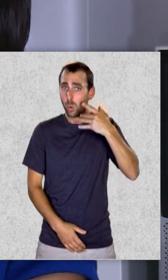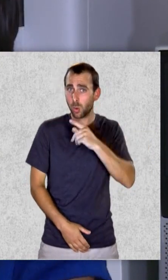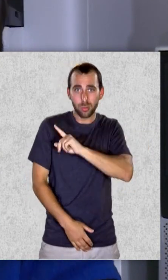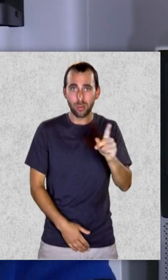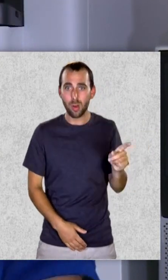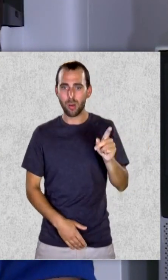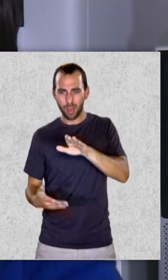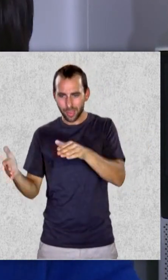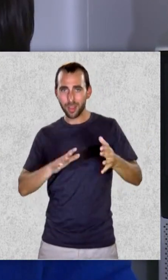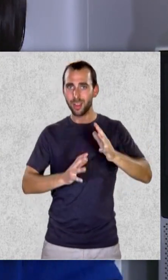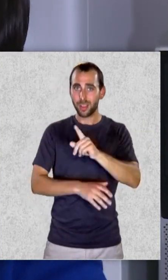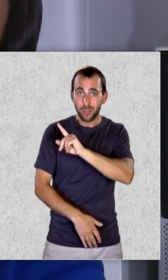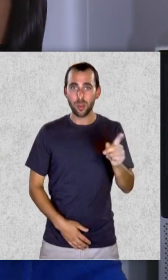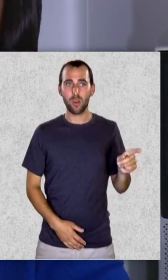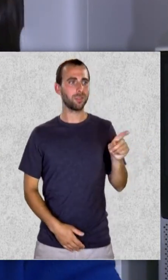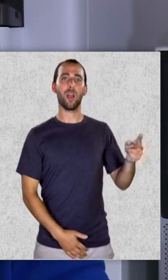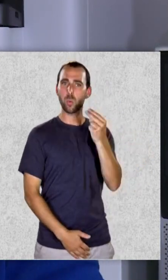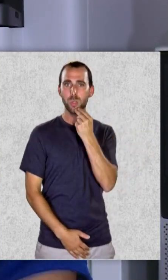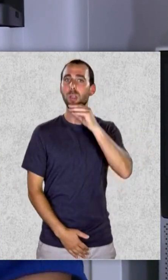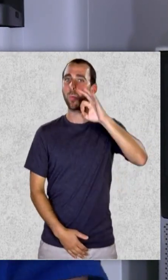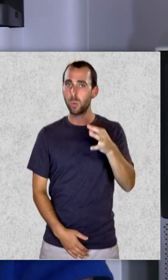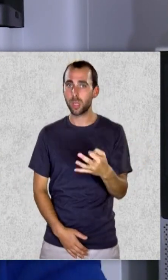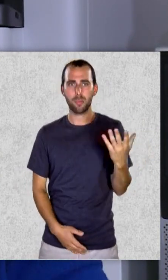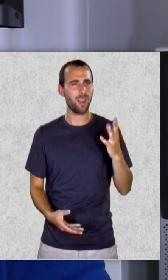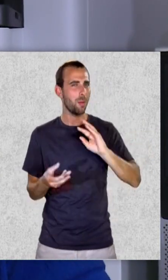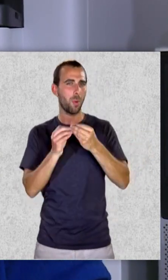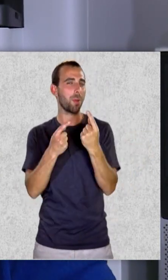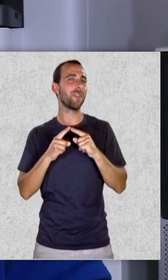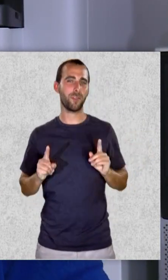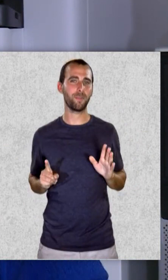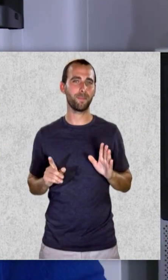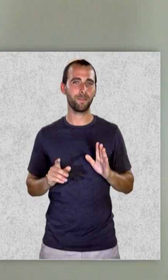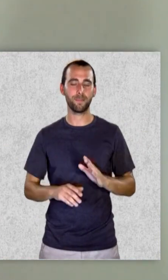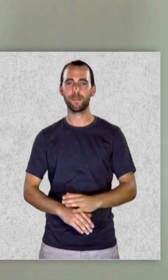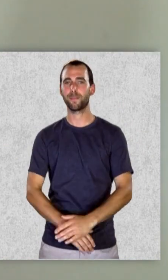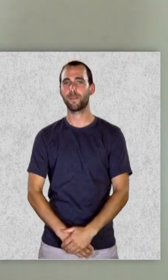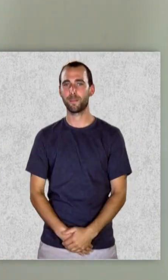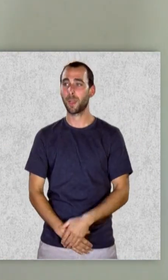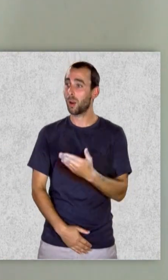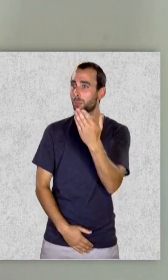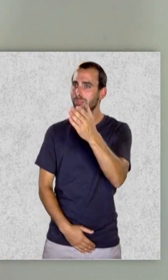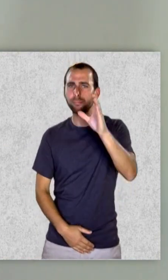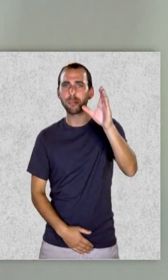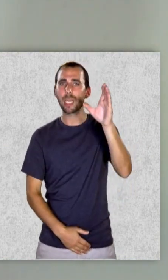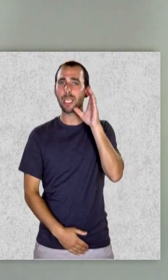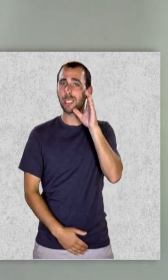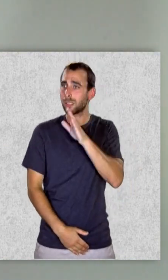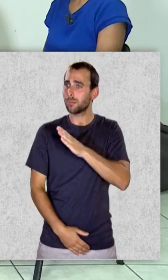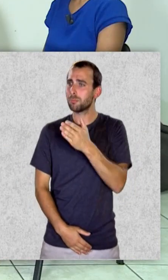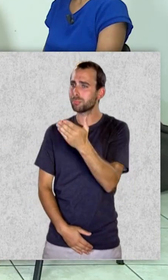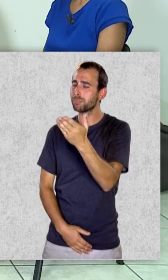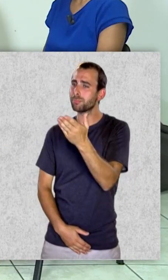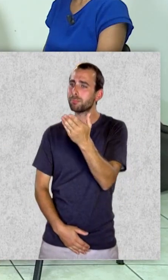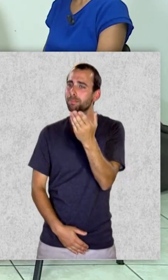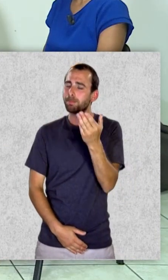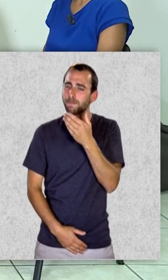interface LSF. Elle est utile, hein, bien sûr, mais voilà, la problématique est différente. Alors, Cathy Gopoya, de votre